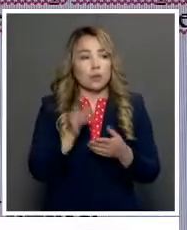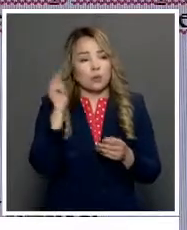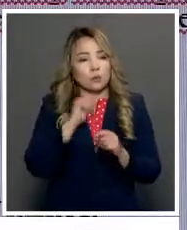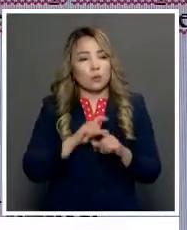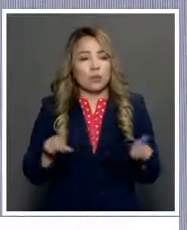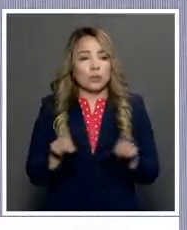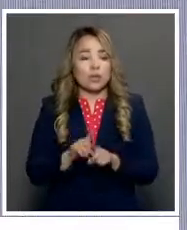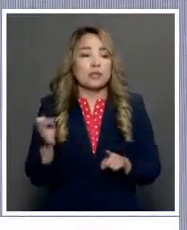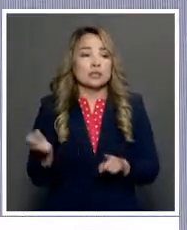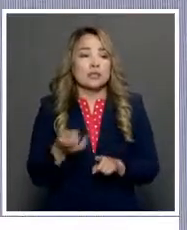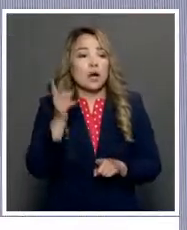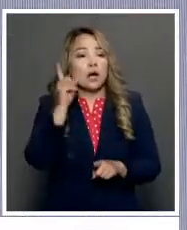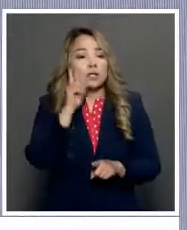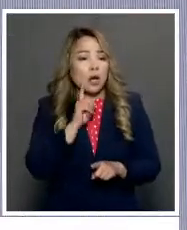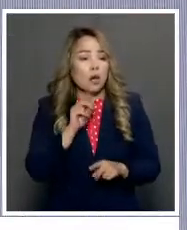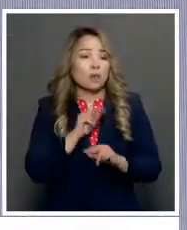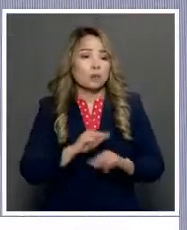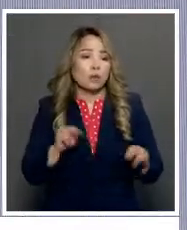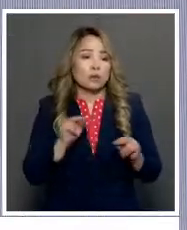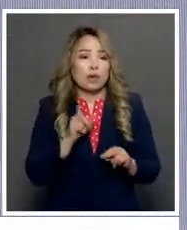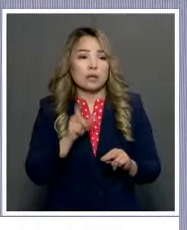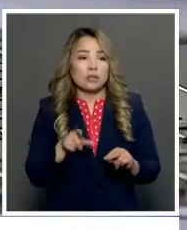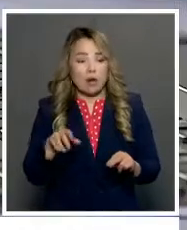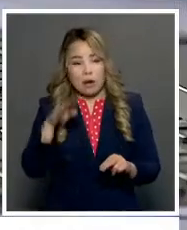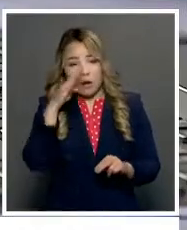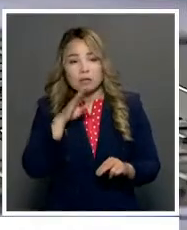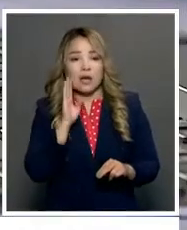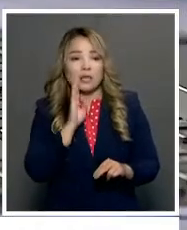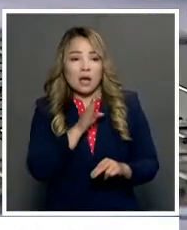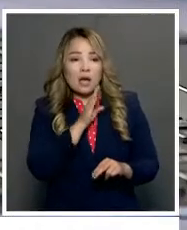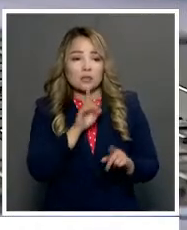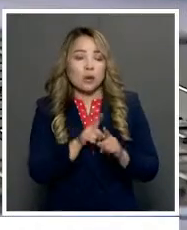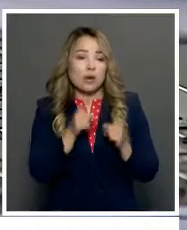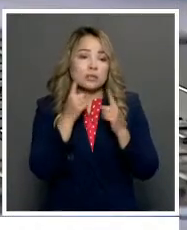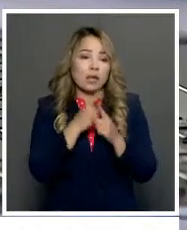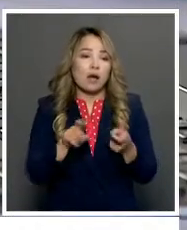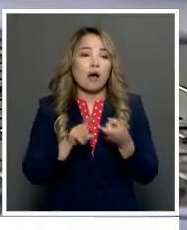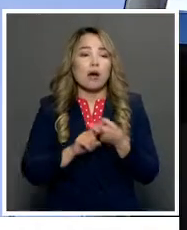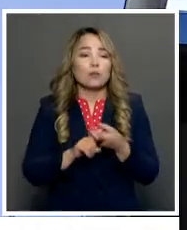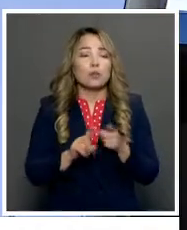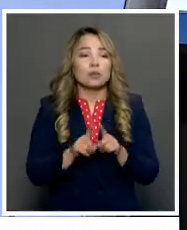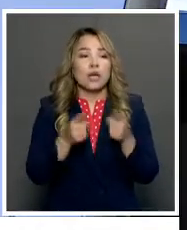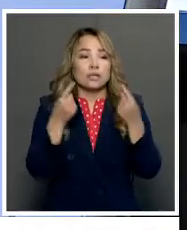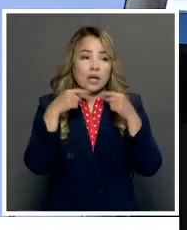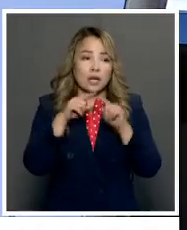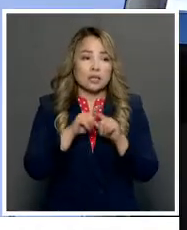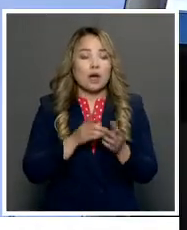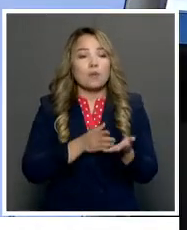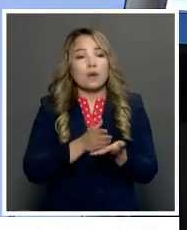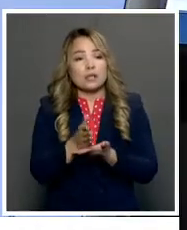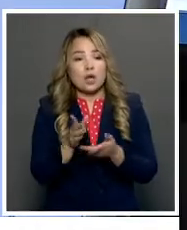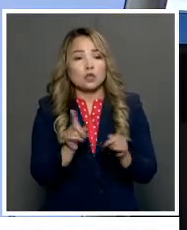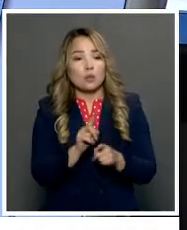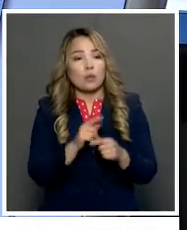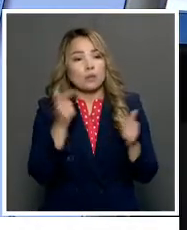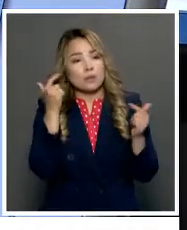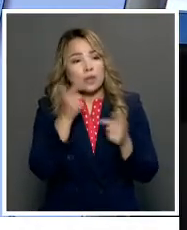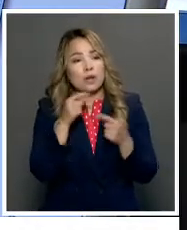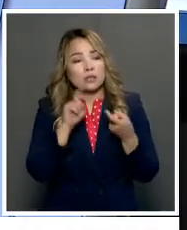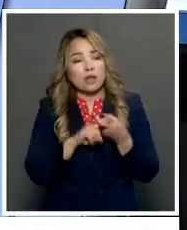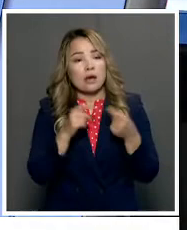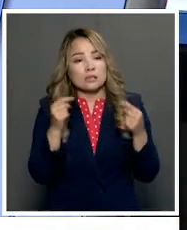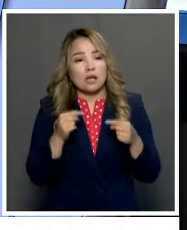қызықты әрі ыңғайлы өтуіне ұстаздардың ғана емес, ата-аналардың да ақпараттық коммуникациялық технологиялар бағытында білімдері сай болуы